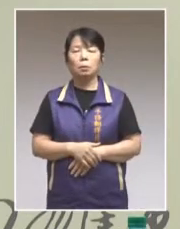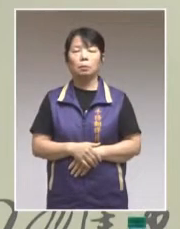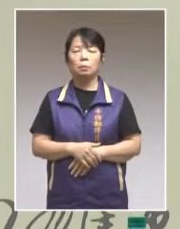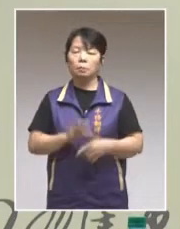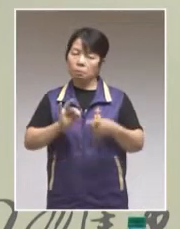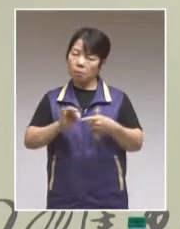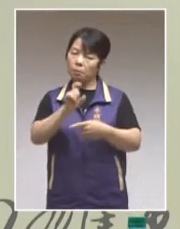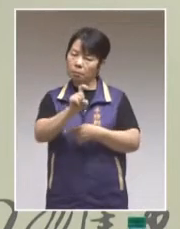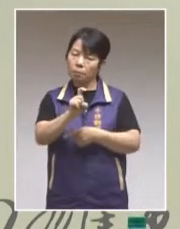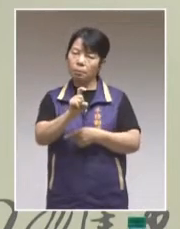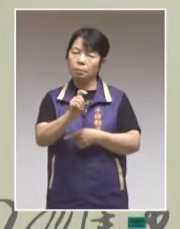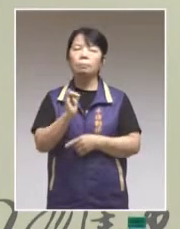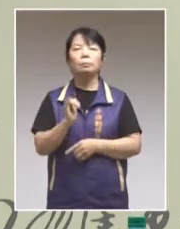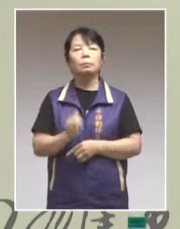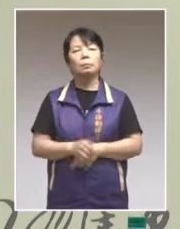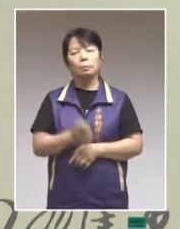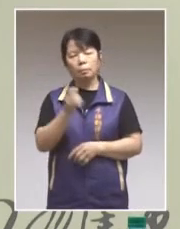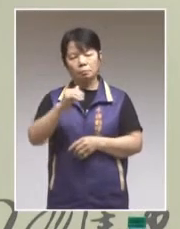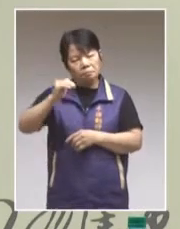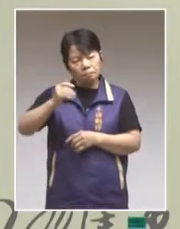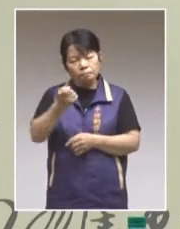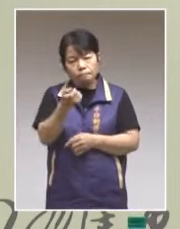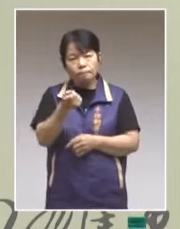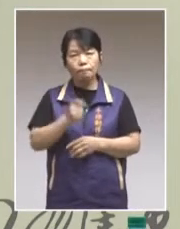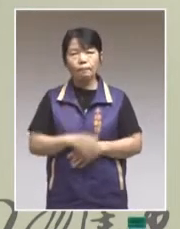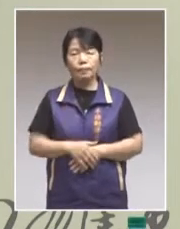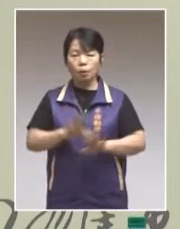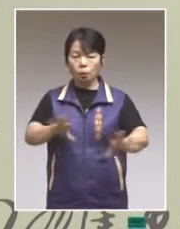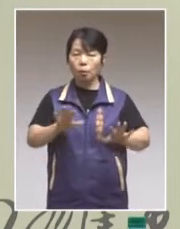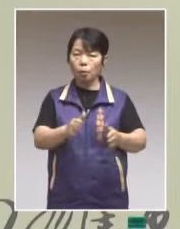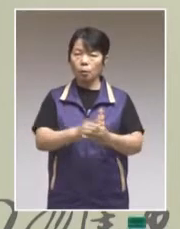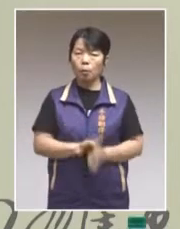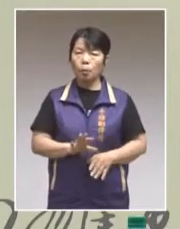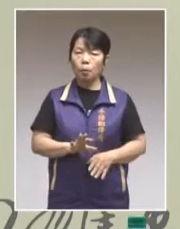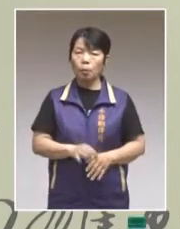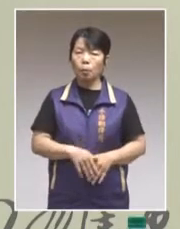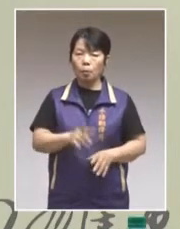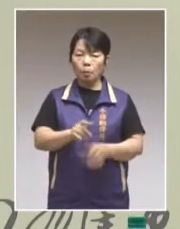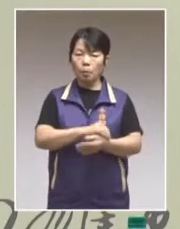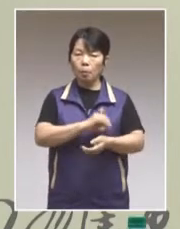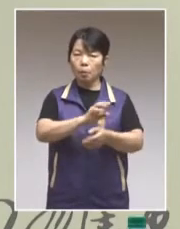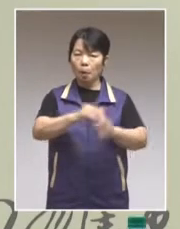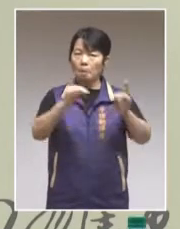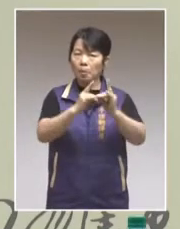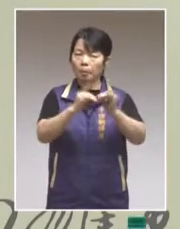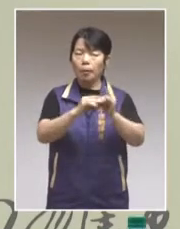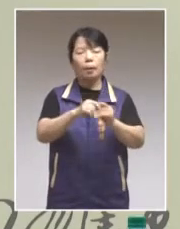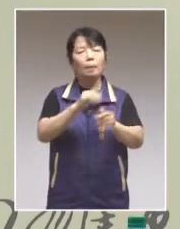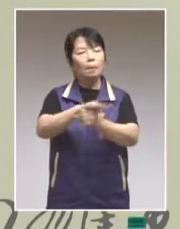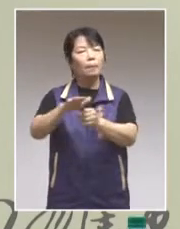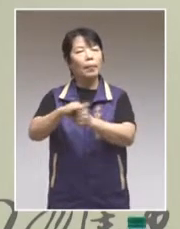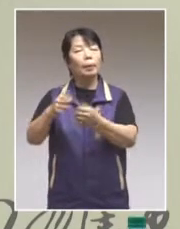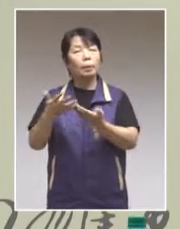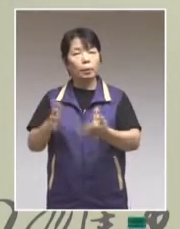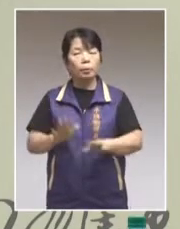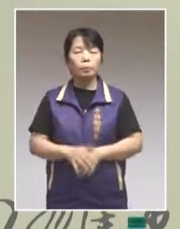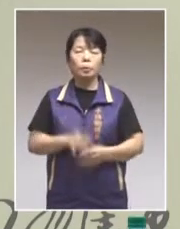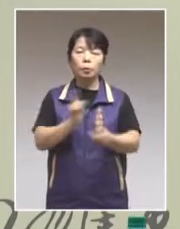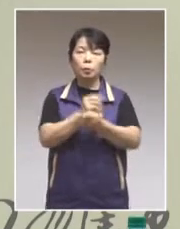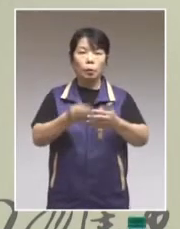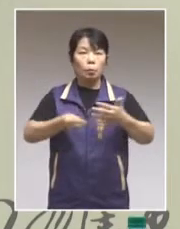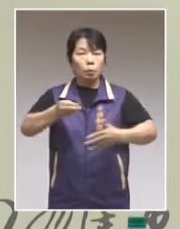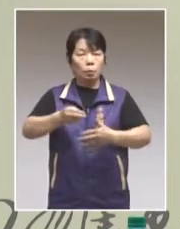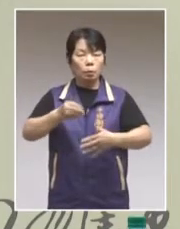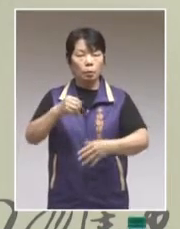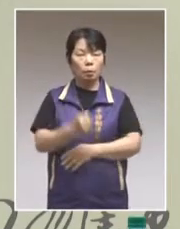其实不高，中重症的比例不高，所以我们的量能还是有充裕。好，那我们也有一个缓冲的加强型的防疫旅